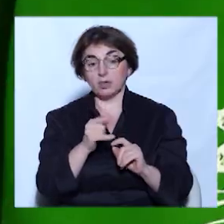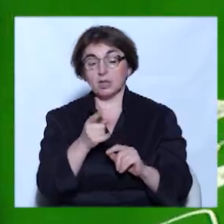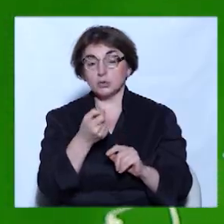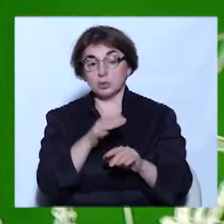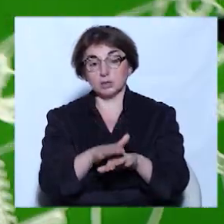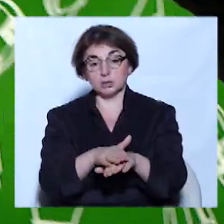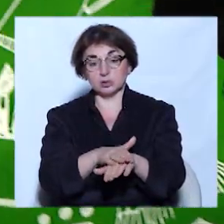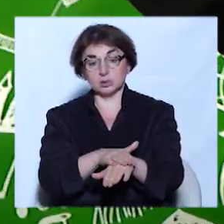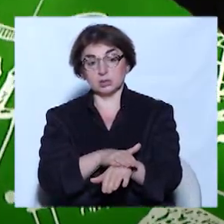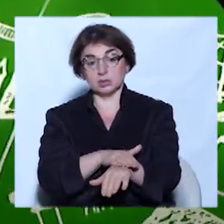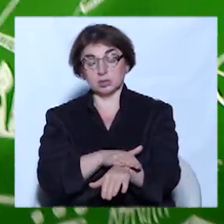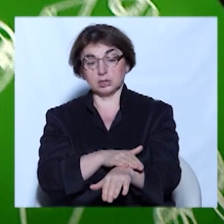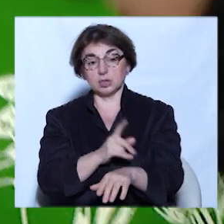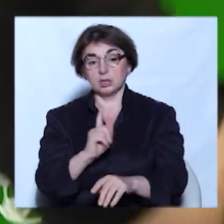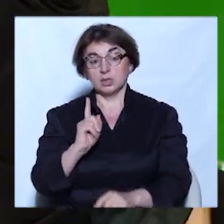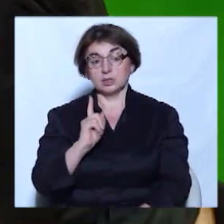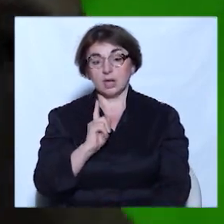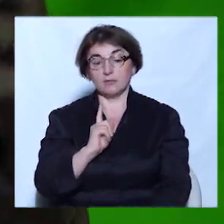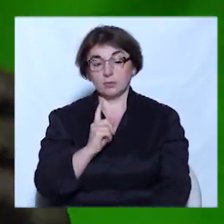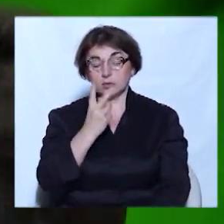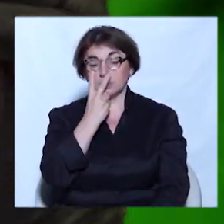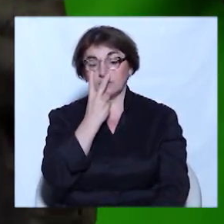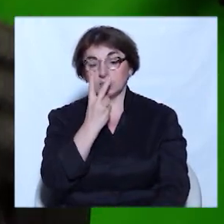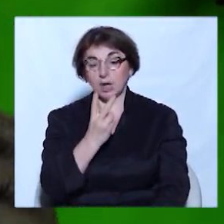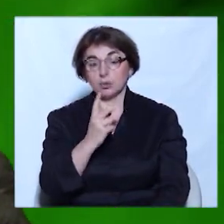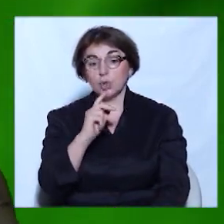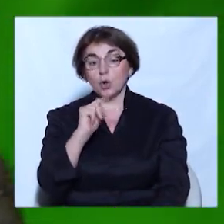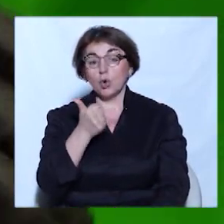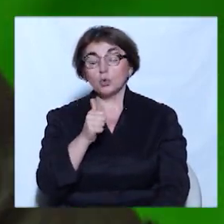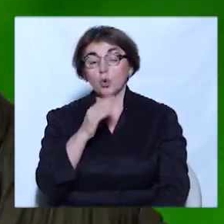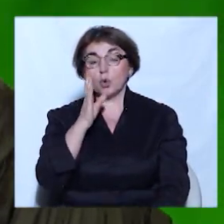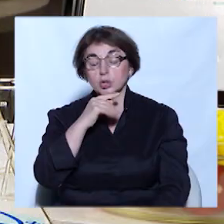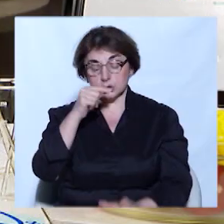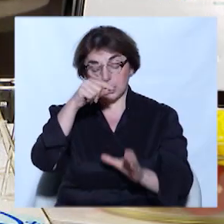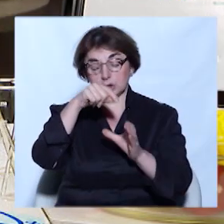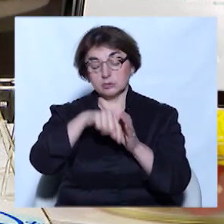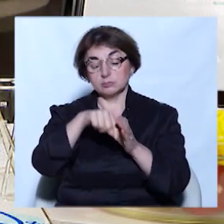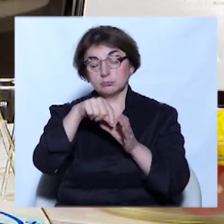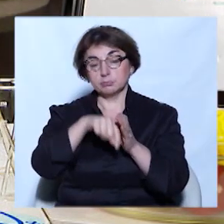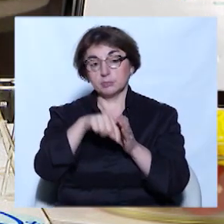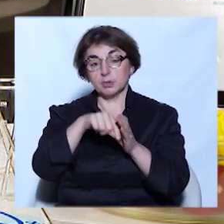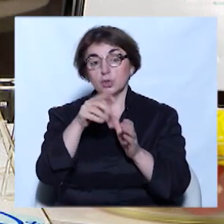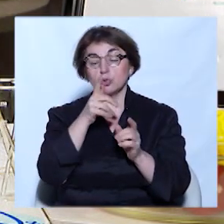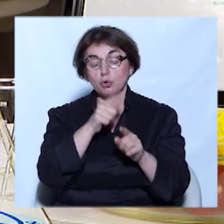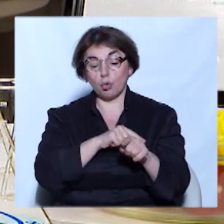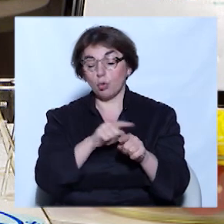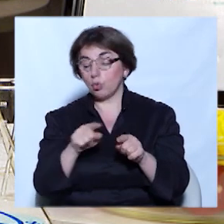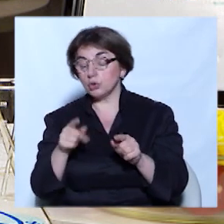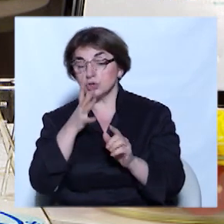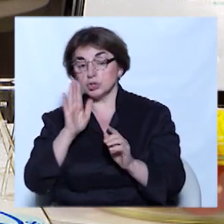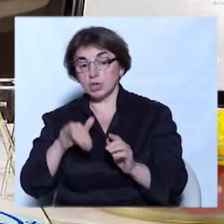ეს ორწუთიანი პროცესი, დავაყოვნოთ და დავინახოთ როგორი წყალი ჩამოვა გარკვეული დროის